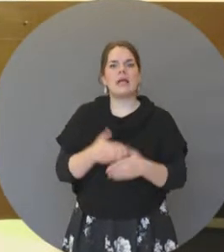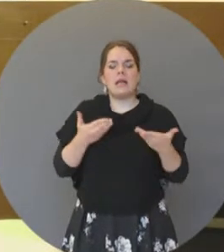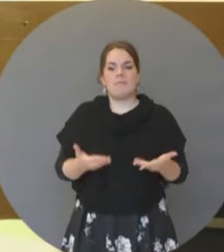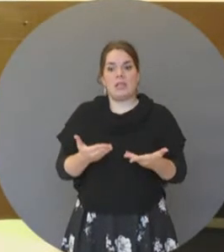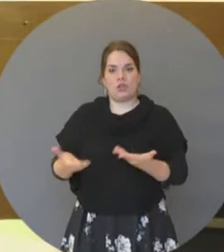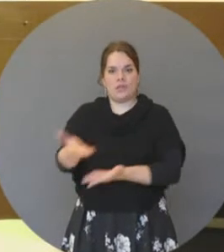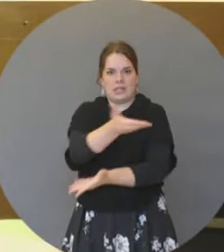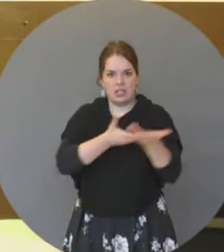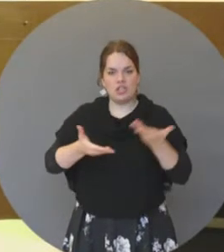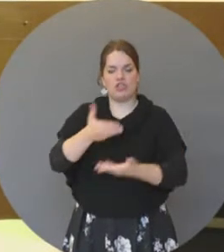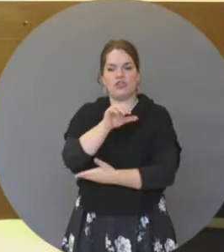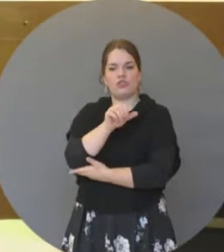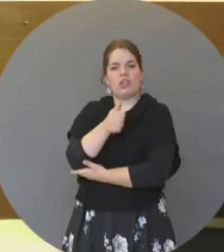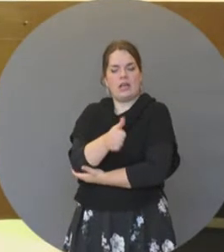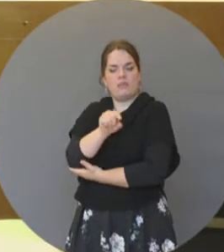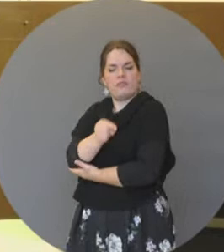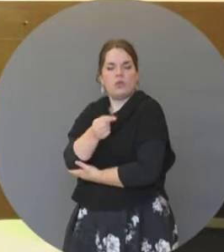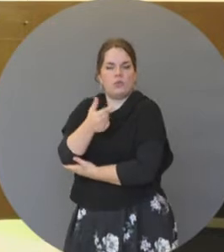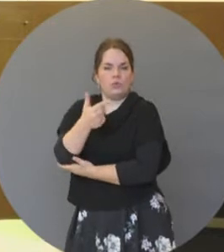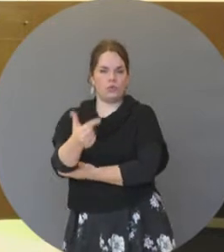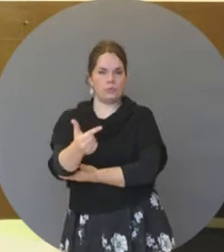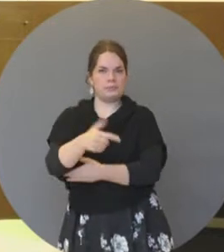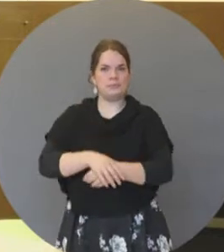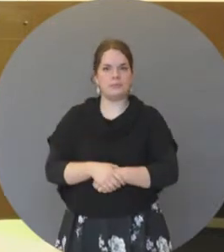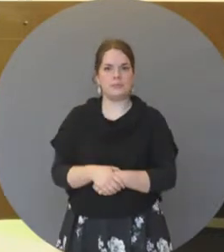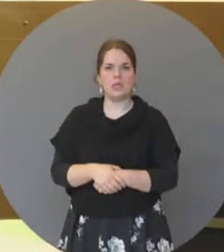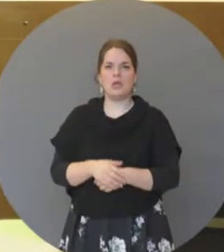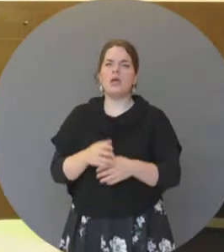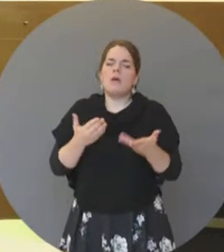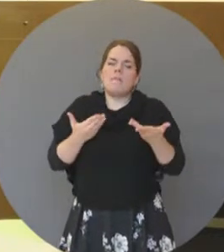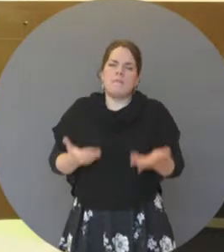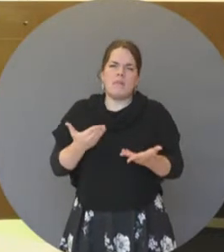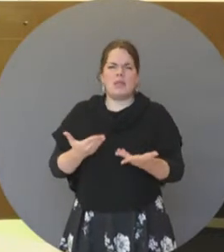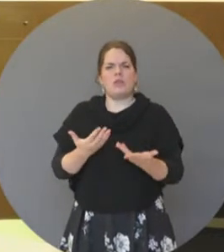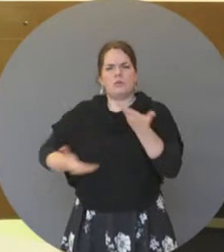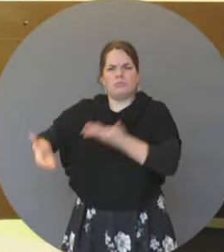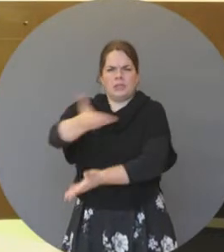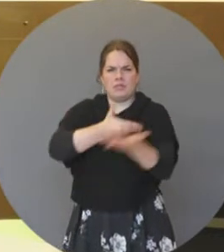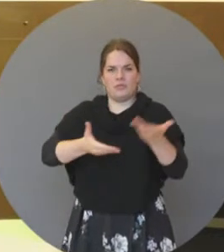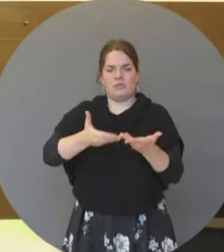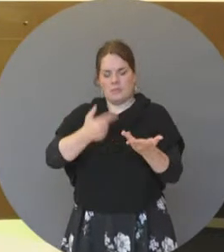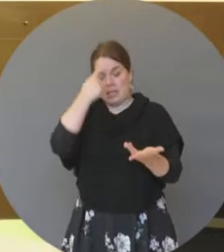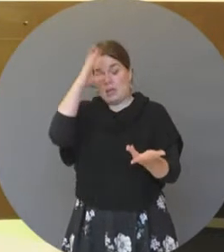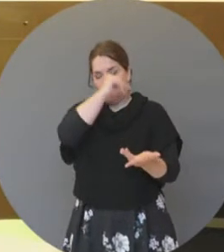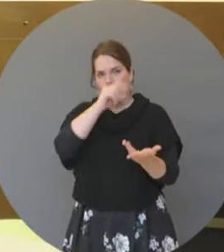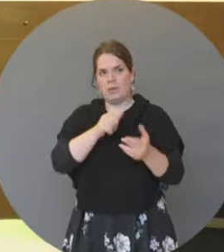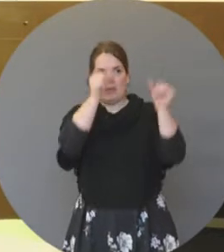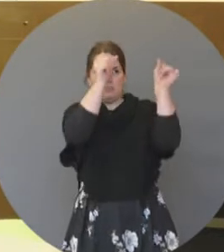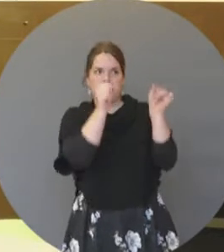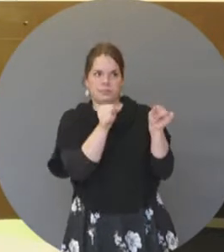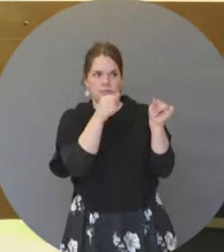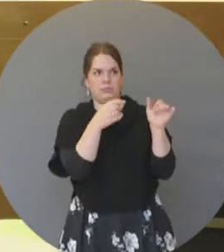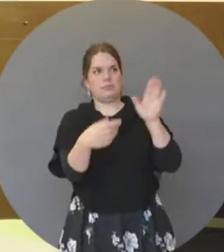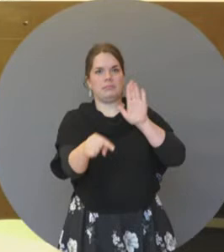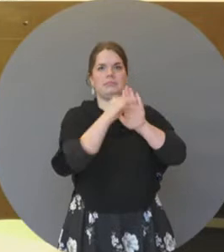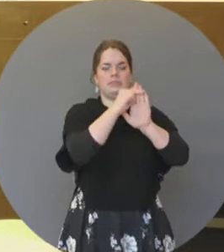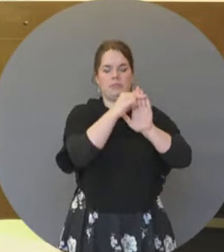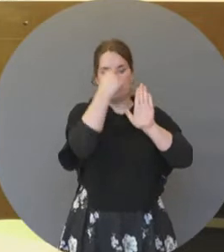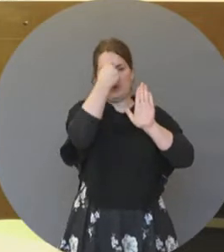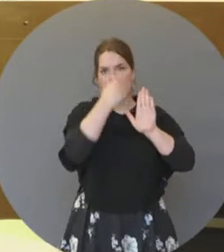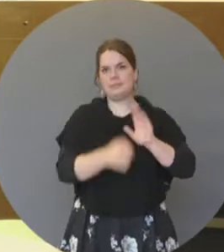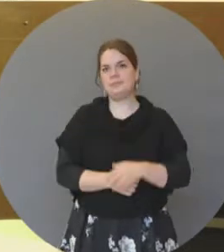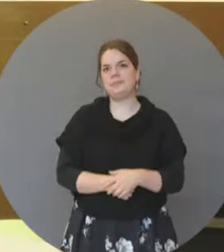2 puis-je développer dès maintenant ce qui permettrait de maintenir à l'affichage la suivante merci